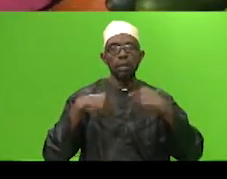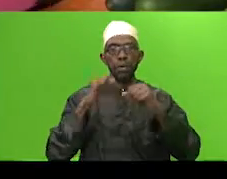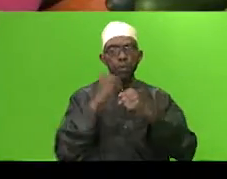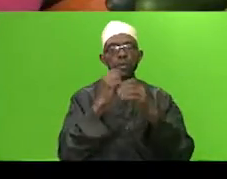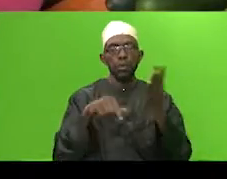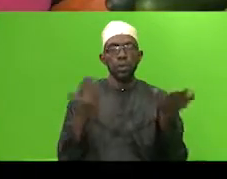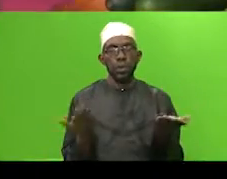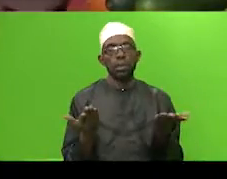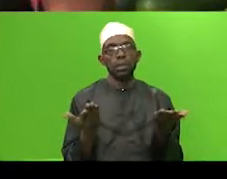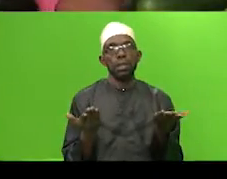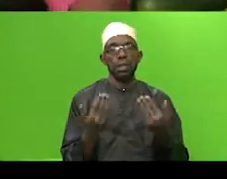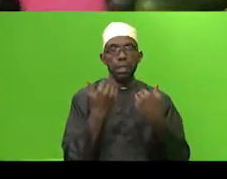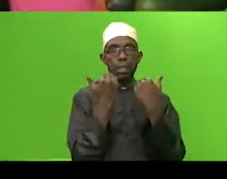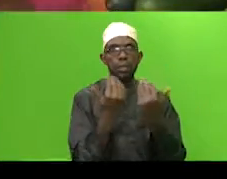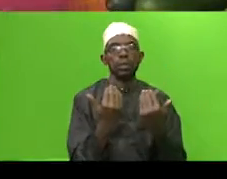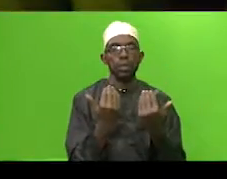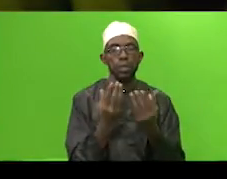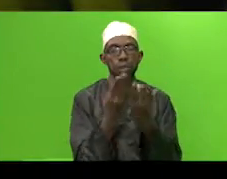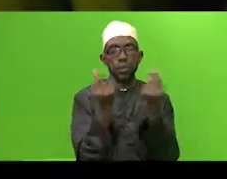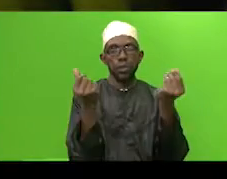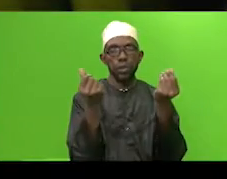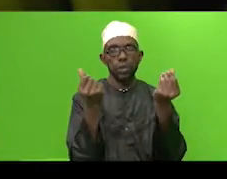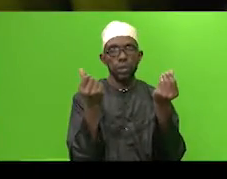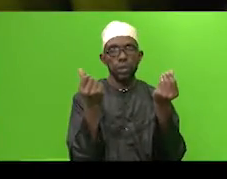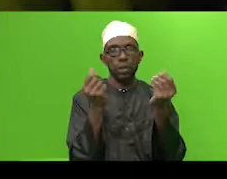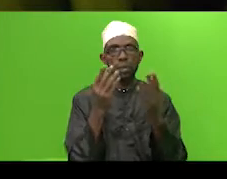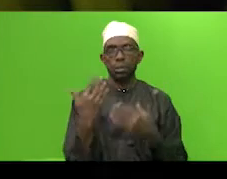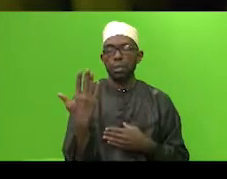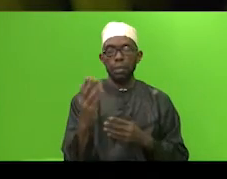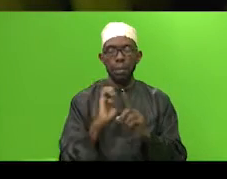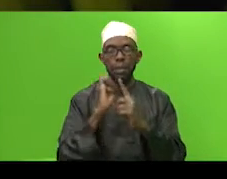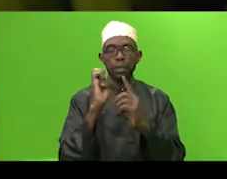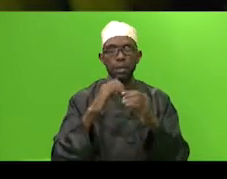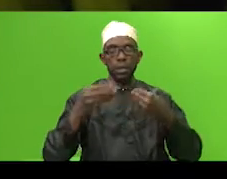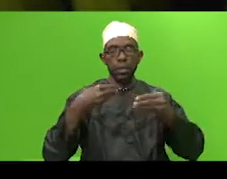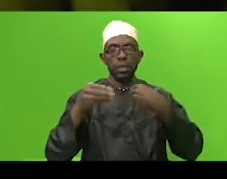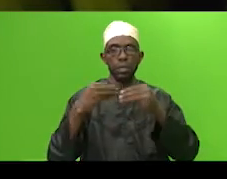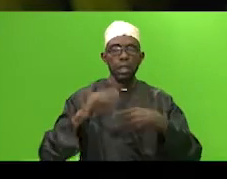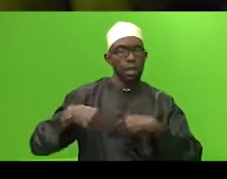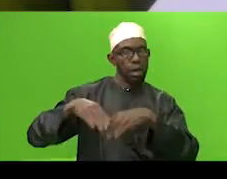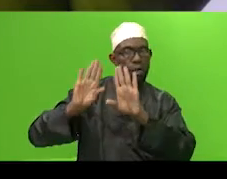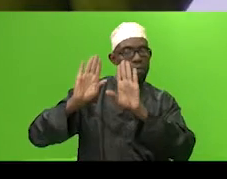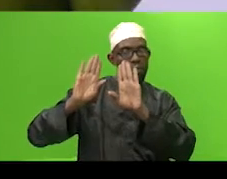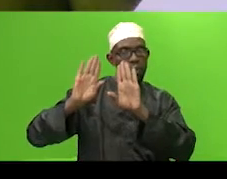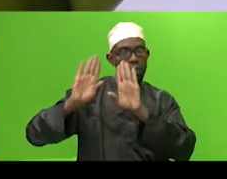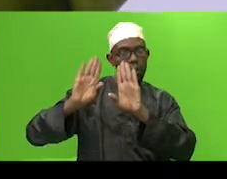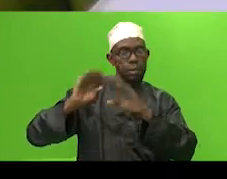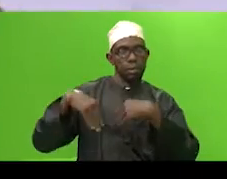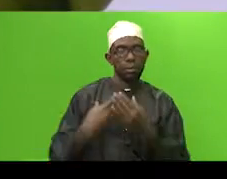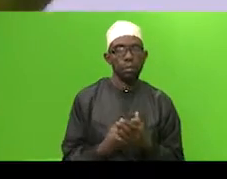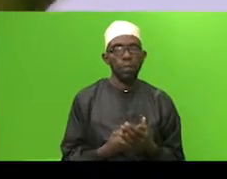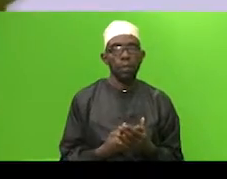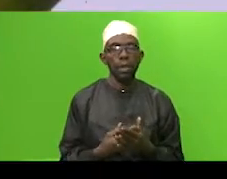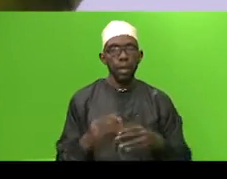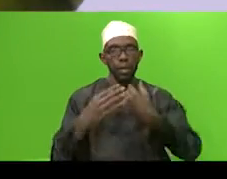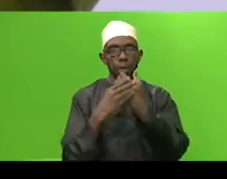nini? Lakini sasa unaona at least kuna solution. Makaratasi tuliachana nayo kabisa. Tume iga